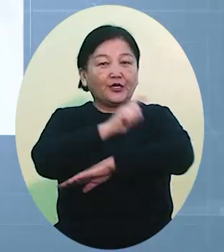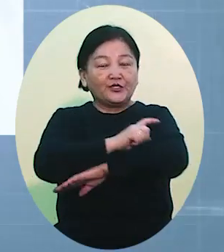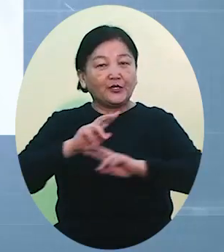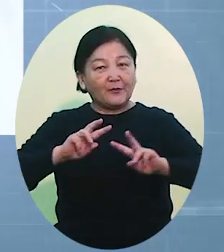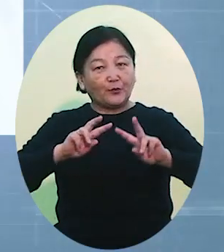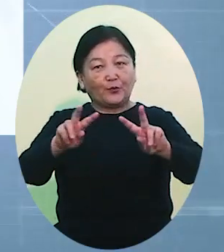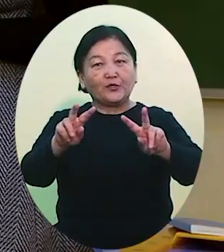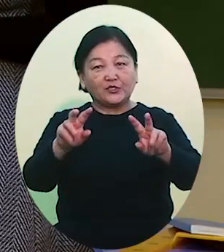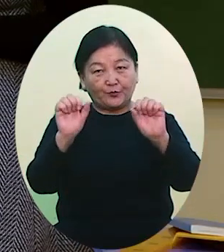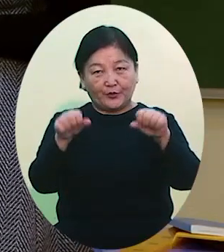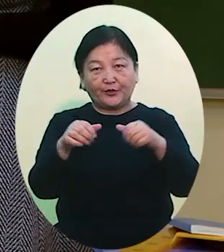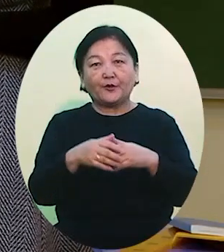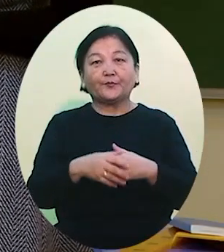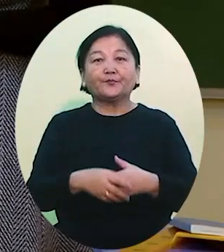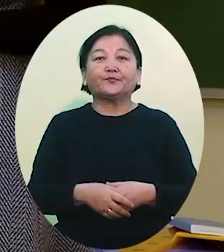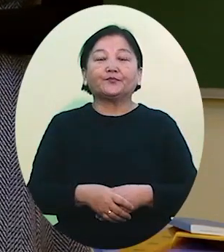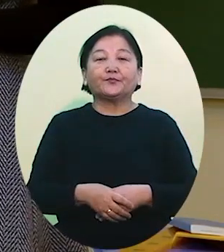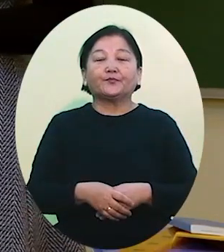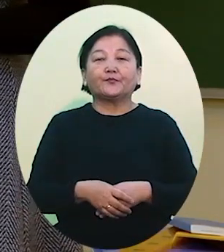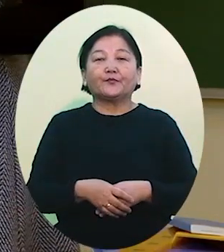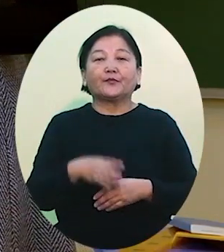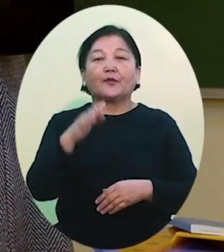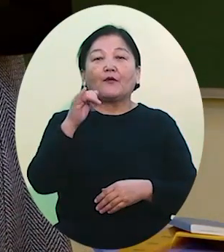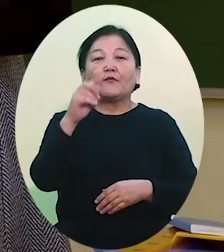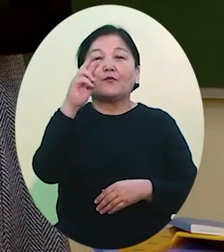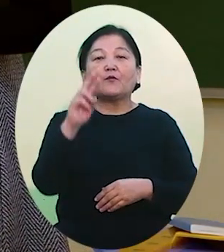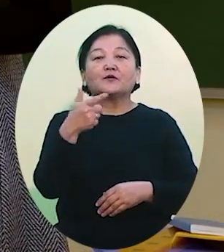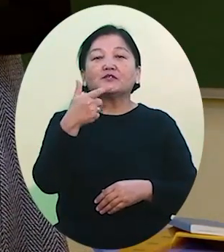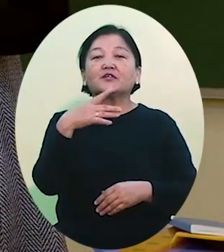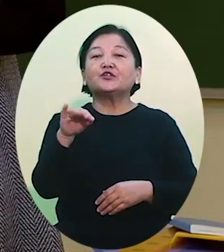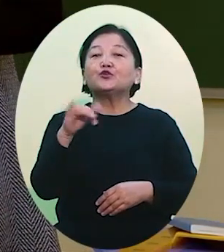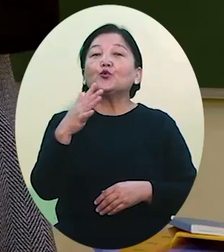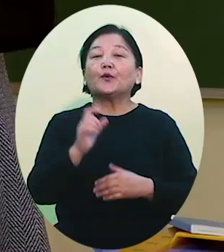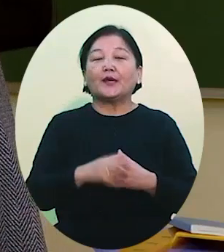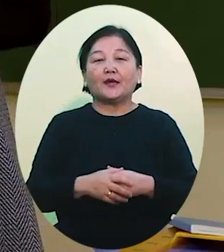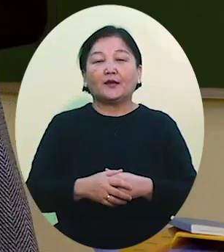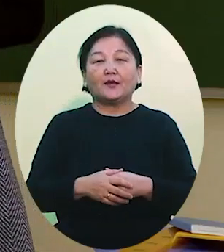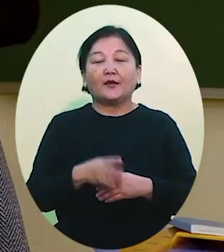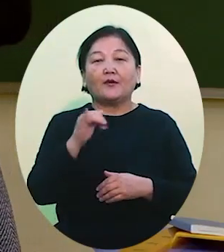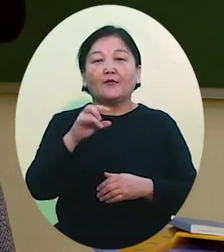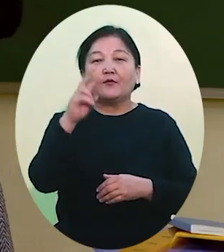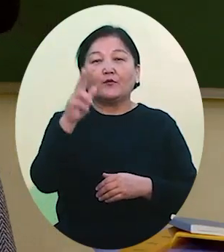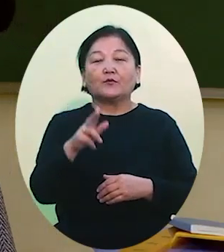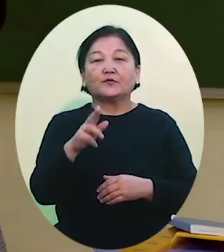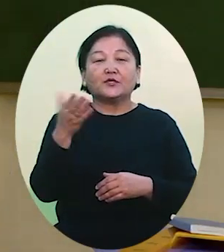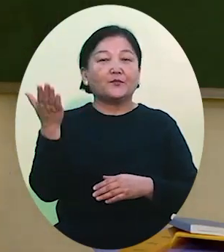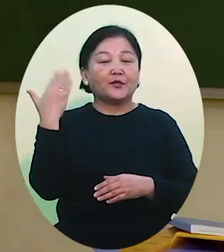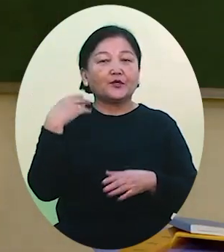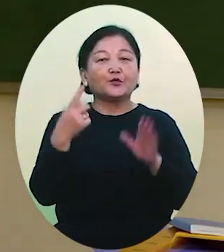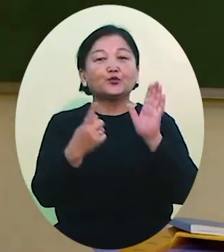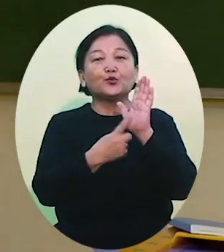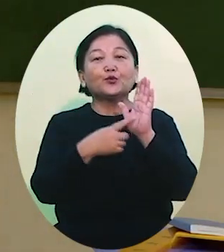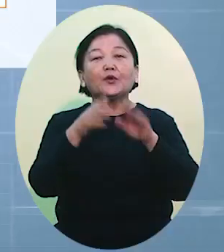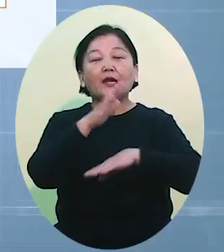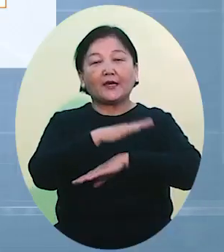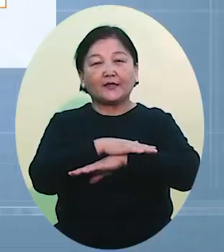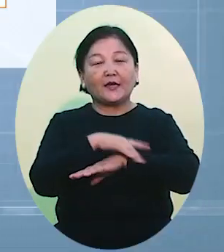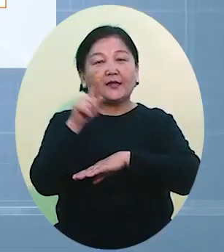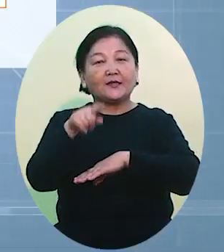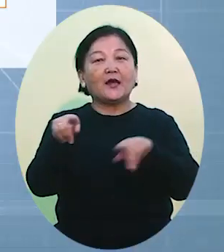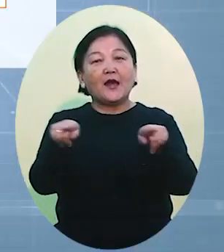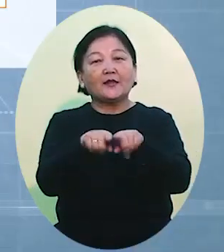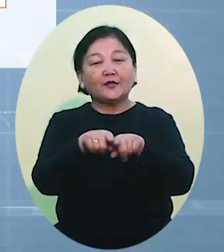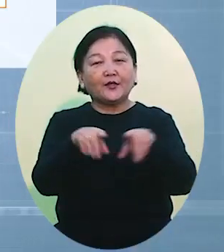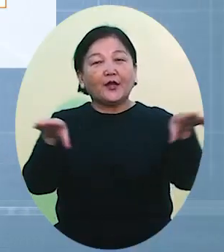явуулъя. За функц гэж юу вэ? За функцийг бид нар өмнө нь 6 дугаар ангид ингэж тодорхойлж байсан. Оролт